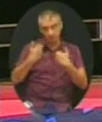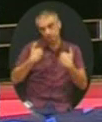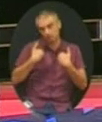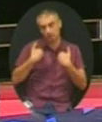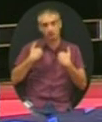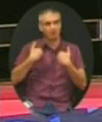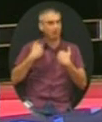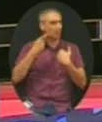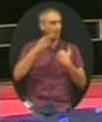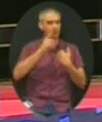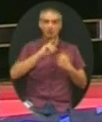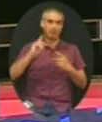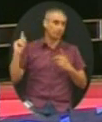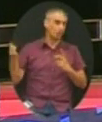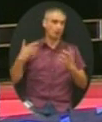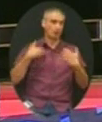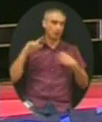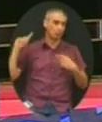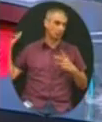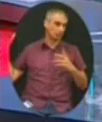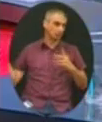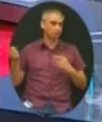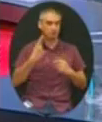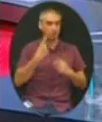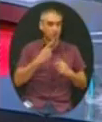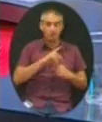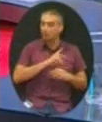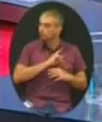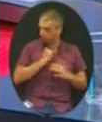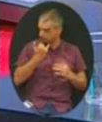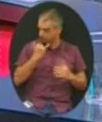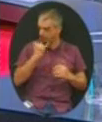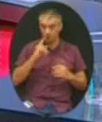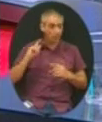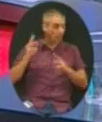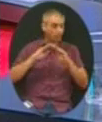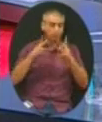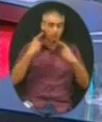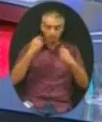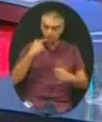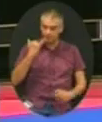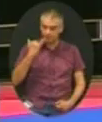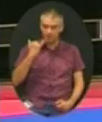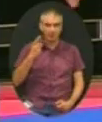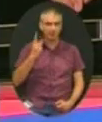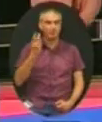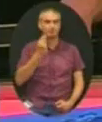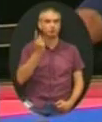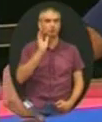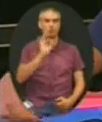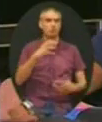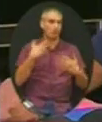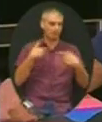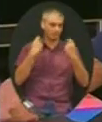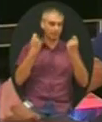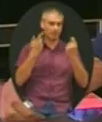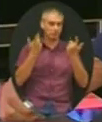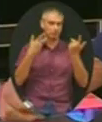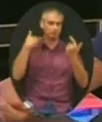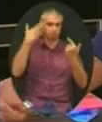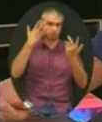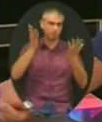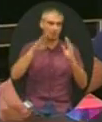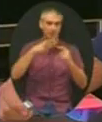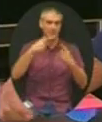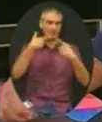יוצא נגדה. אתה מתייחס לכל התיאטראות באופן גורף, נכון? בוודאי. או לכל מוסדות התרבות. ודאי, ודאי. אתה יודע, אבל מי שפוגע בתרבות יבוא יום